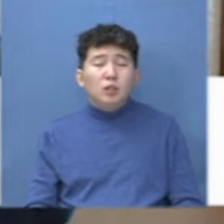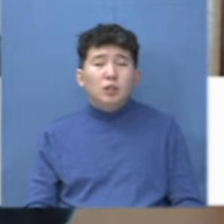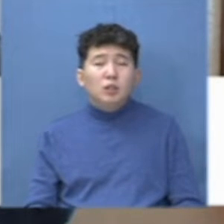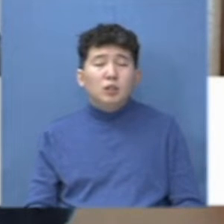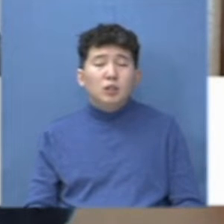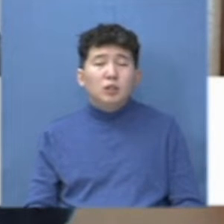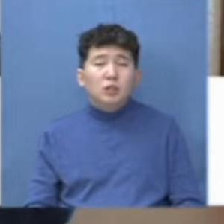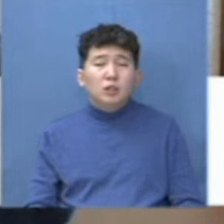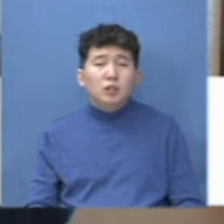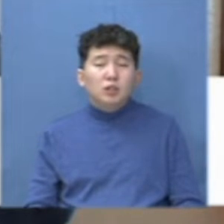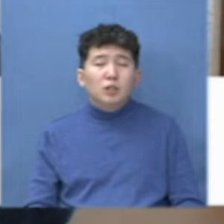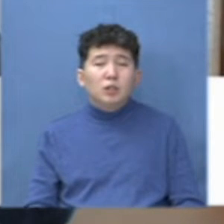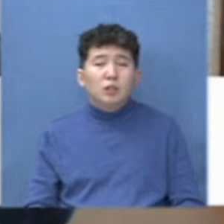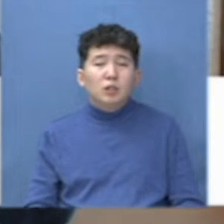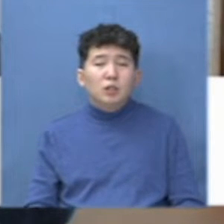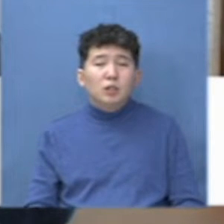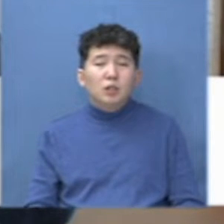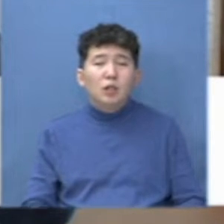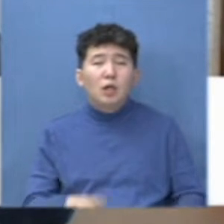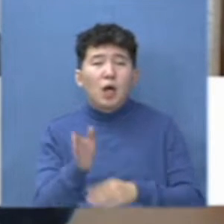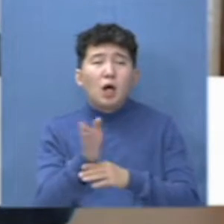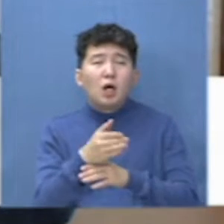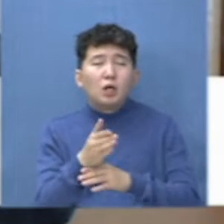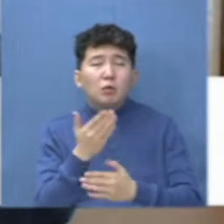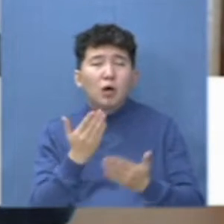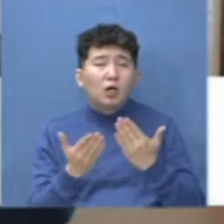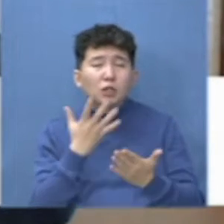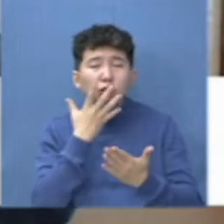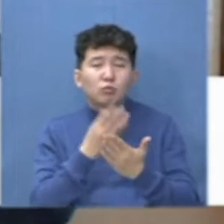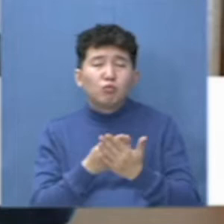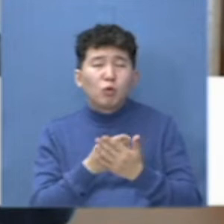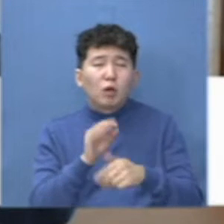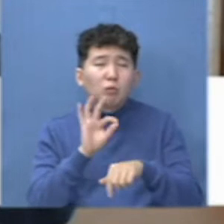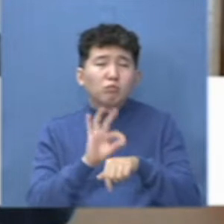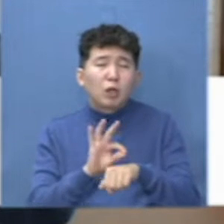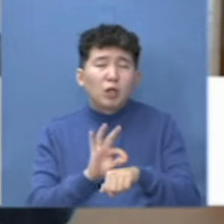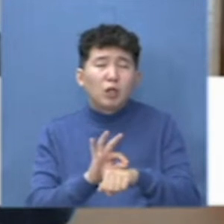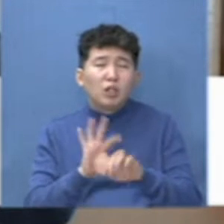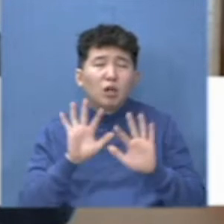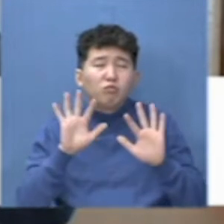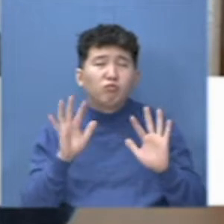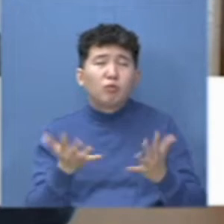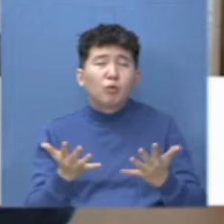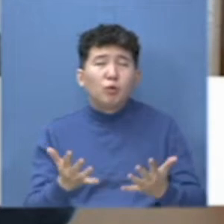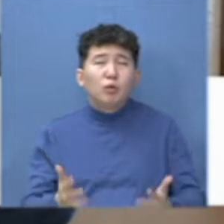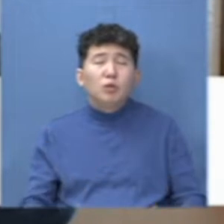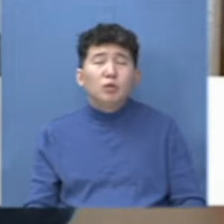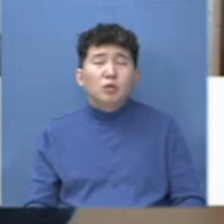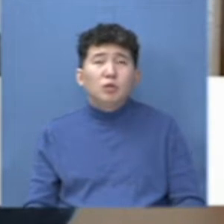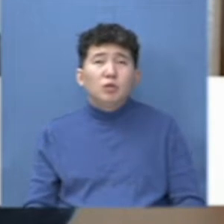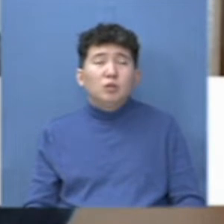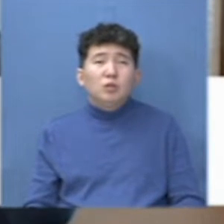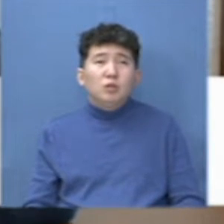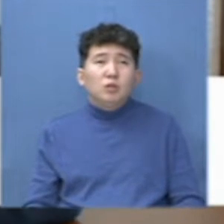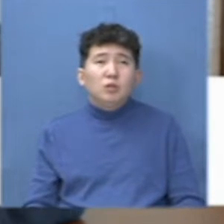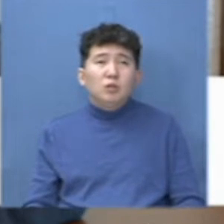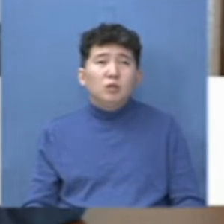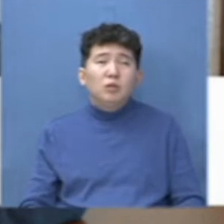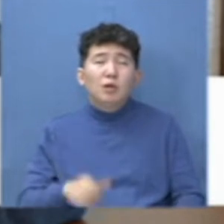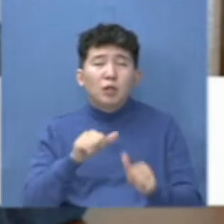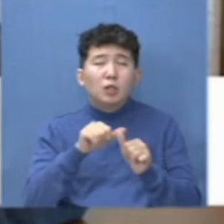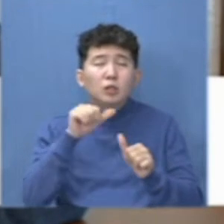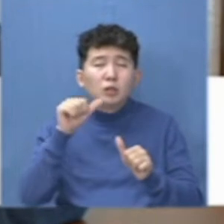барлығы. Балық, егер өзіміздің балықтар ауырып қалған кезде біздің ихтиологымыз оны бөлек